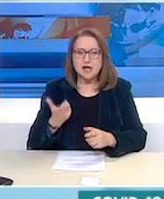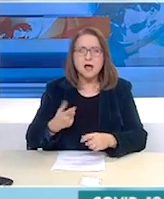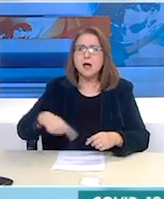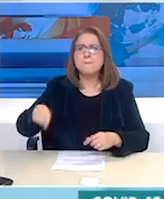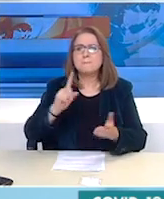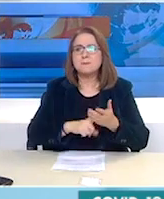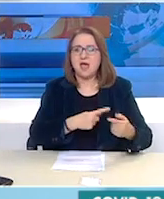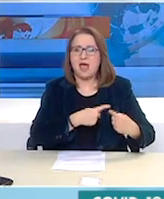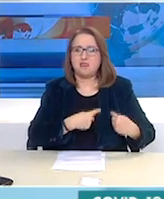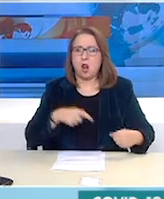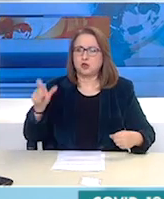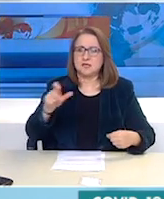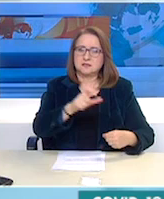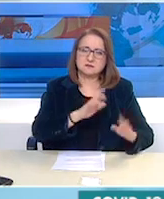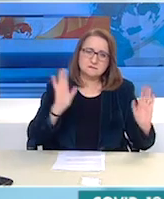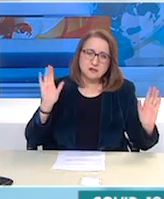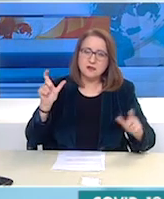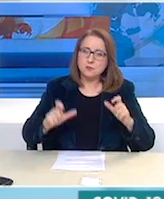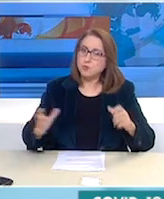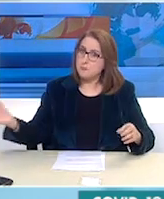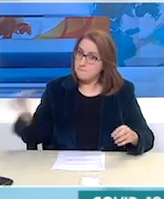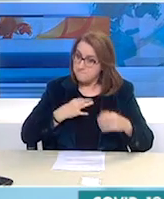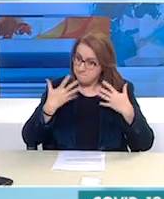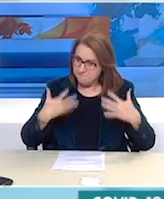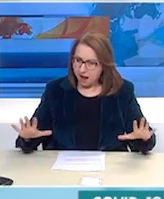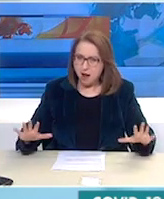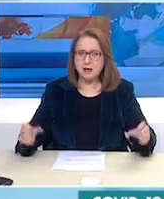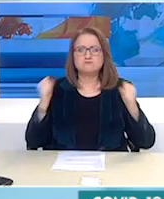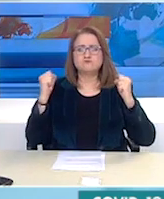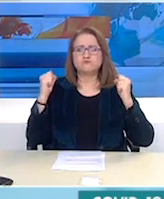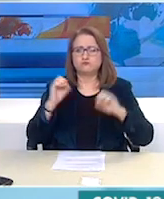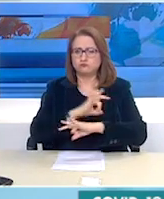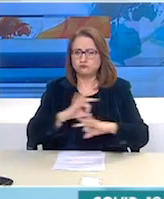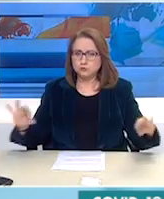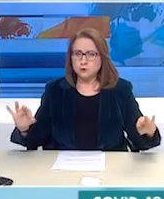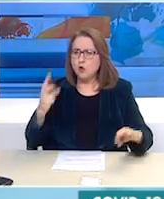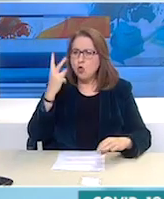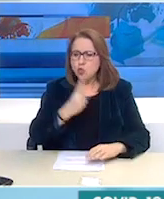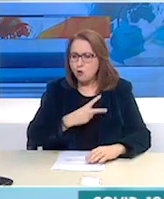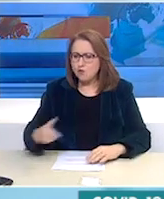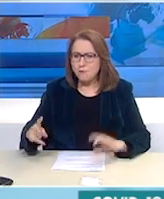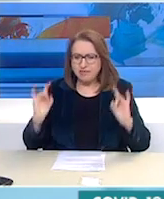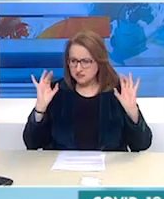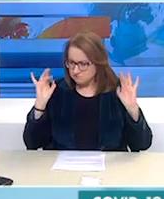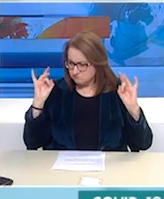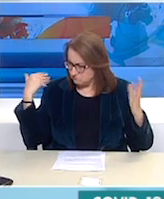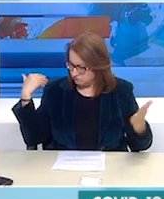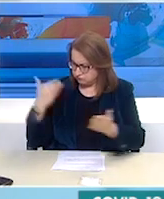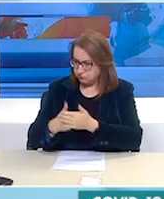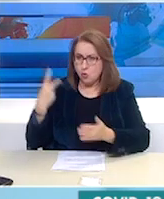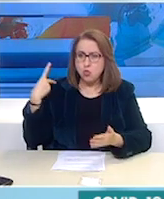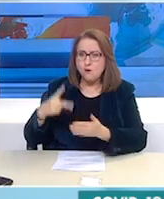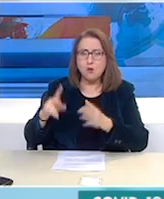για τον ιό, έχουν αναρρώσει, δεν έχουν συμπτώματα και είναι αρνητικοί για την παρουσία του ιού για τουλάχιστον 2 εβδομάδες. Η έρευνα εξακολουθεί να